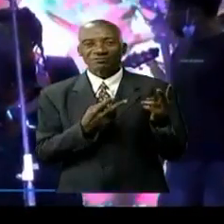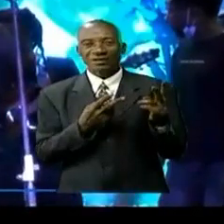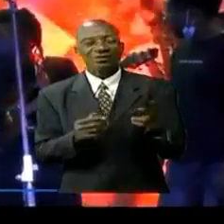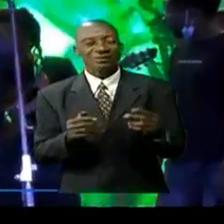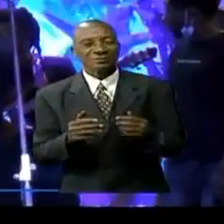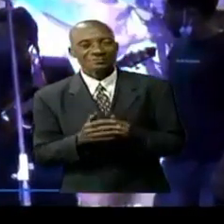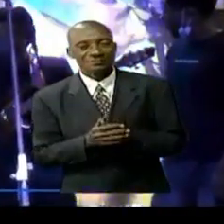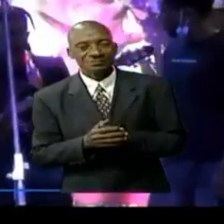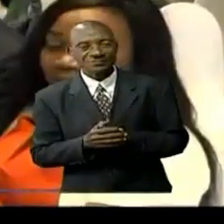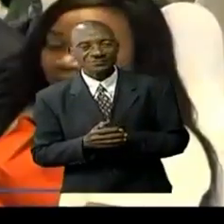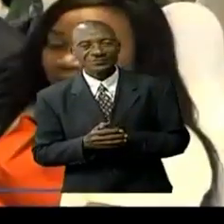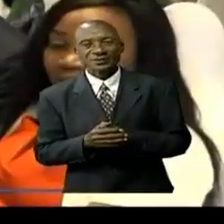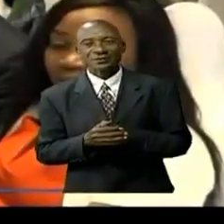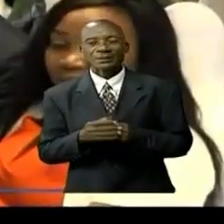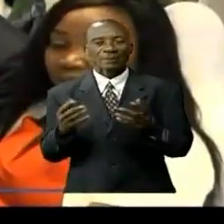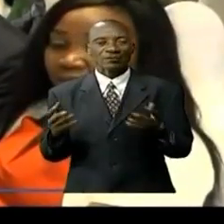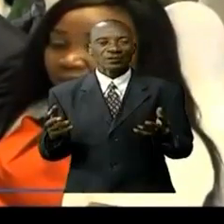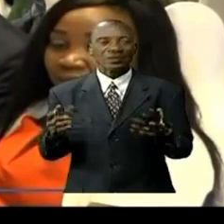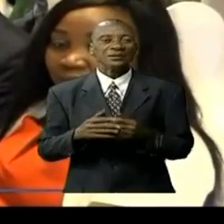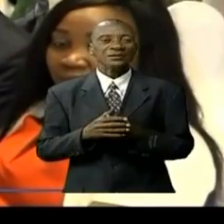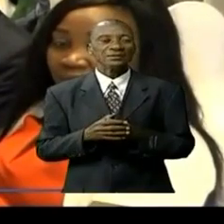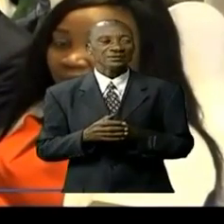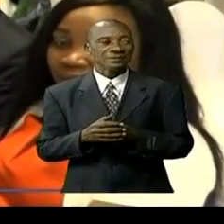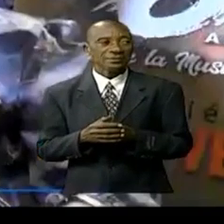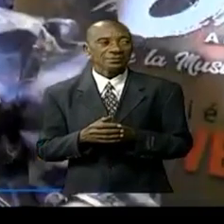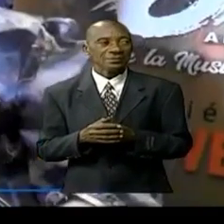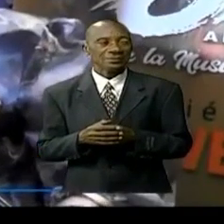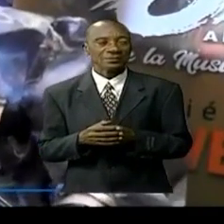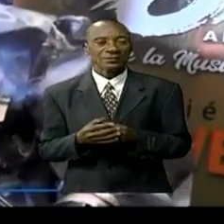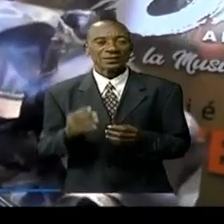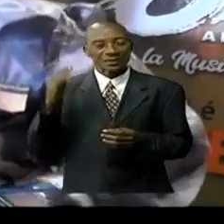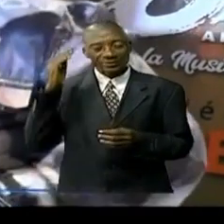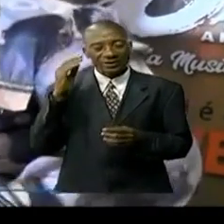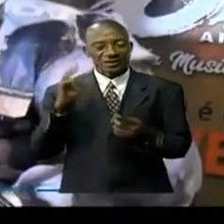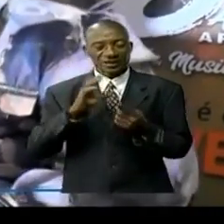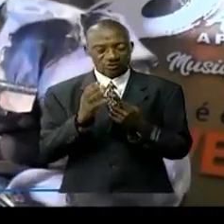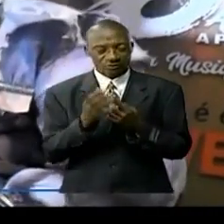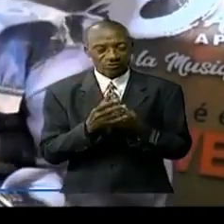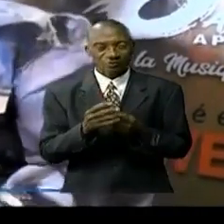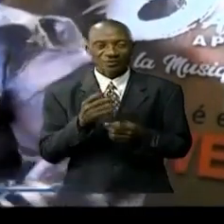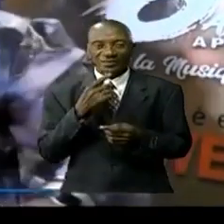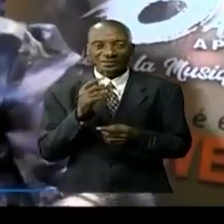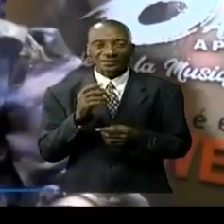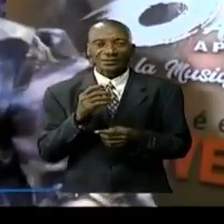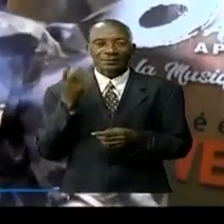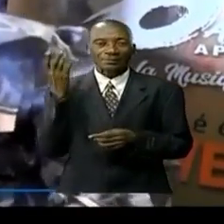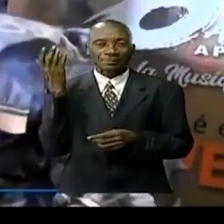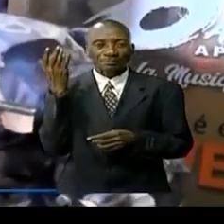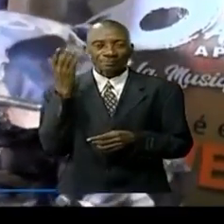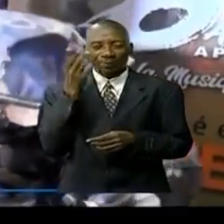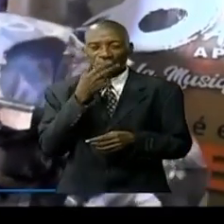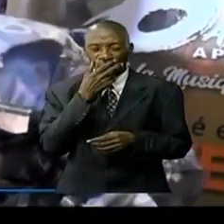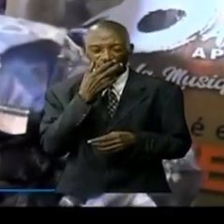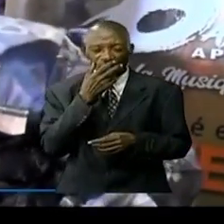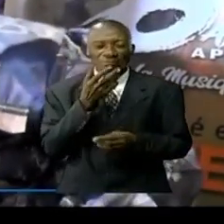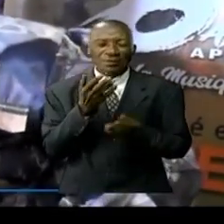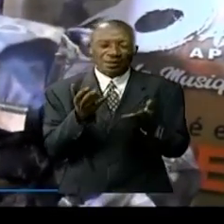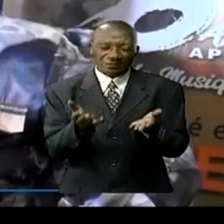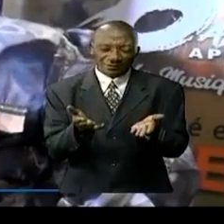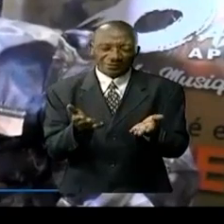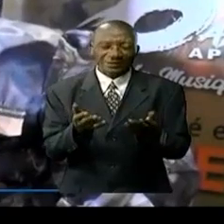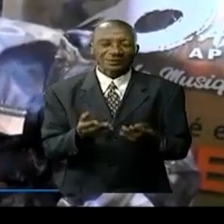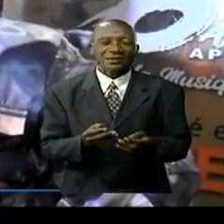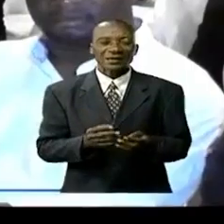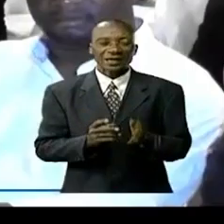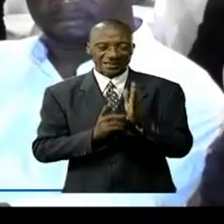influence est inestimable, selon la ministre de la Culture. Papa Wemba, c'est aussi et surtout un combat, celui de promouvoir la culture